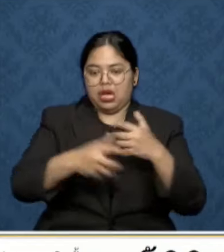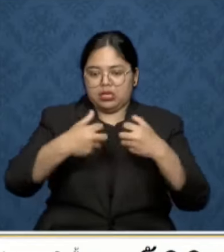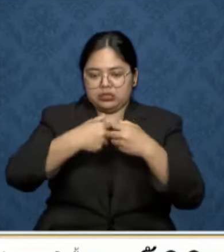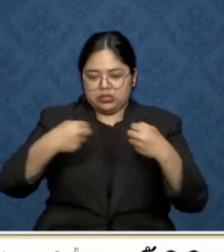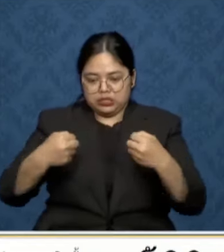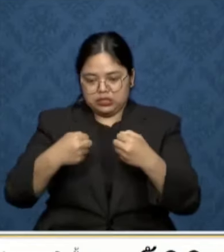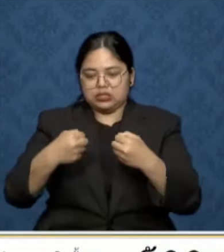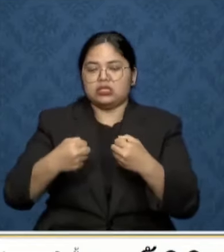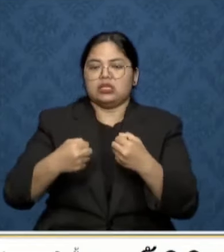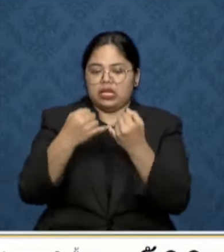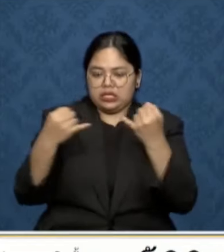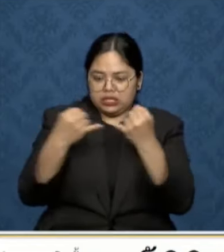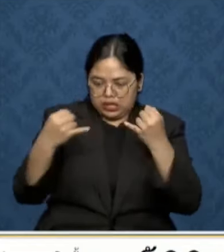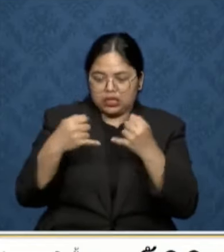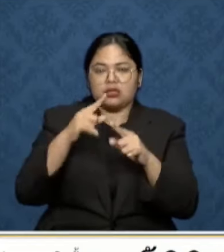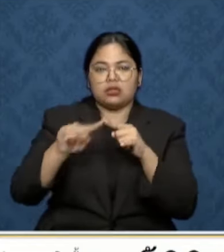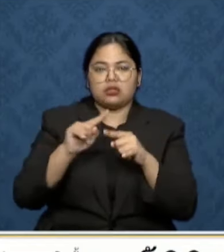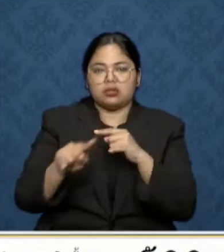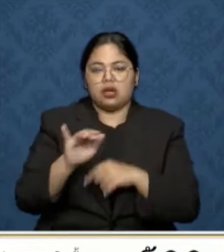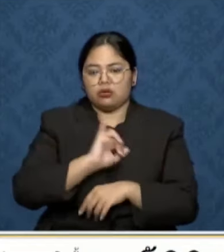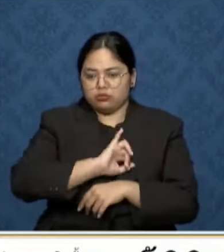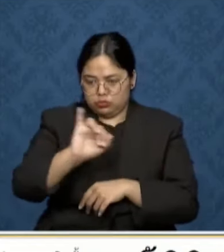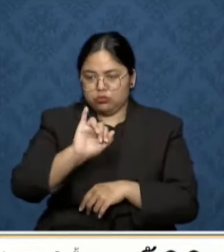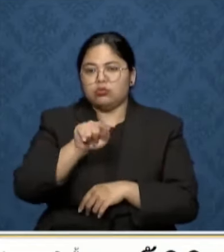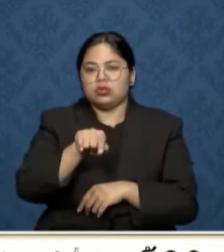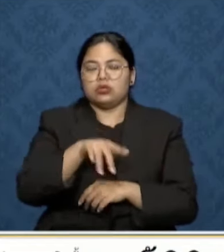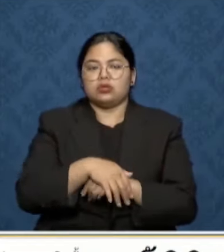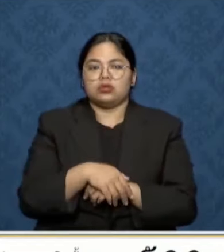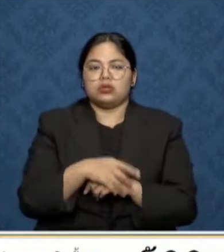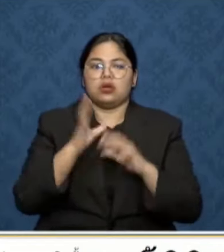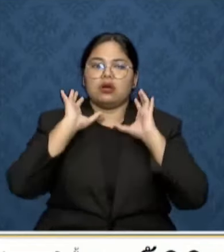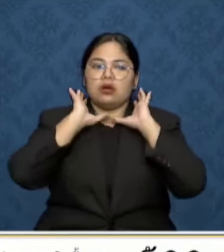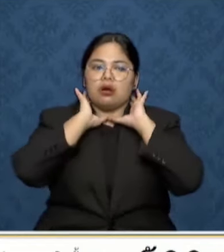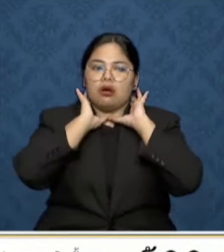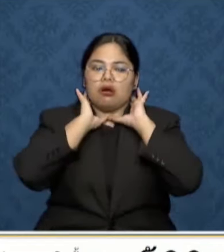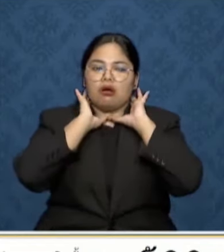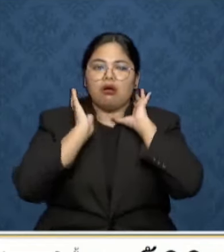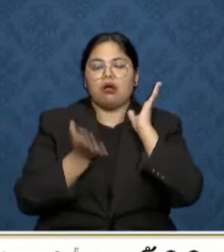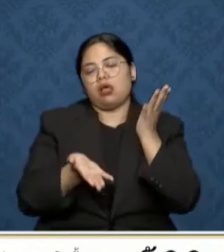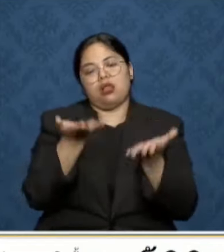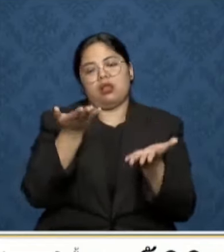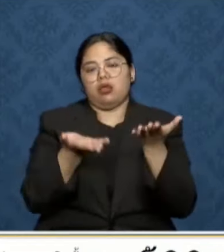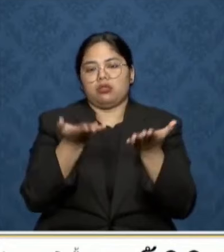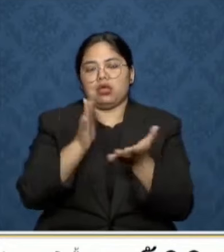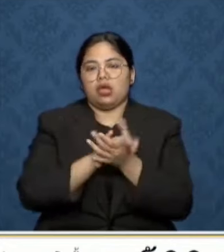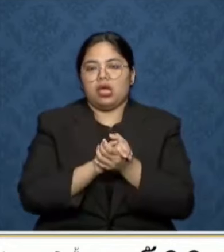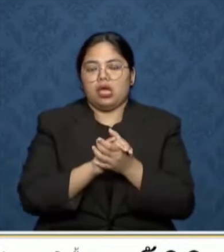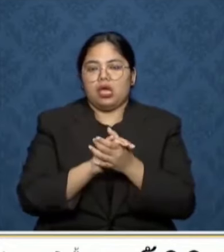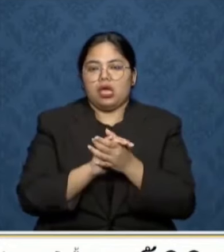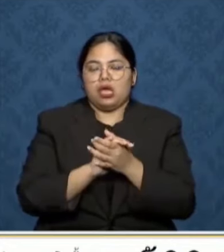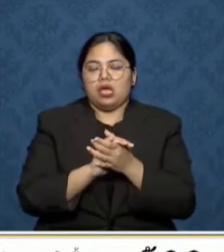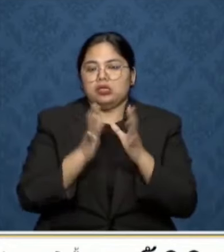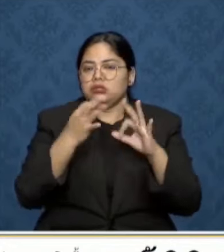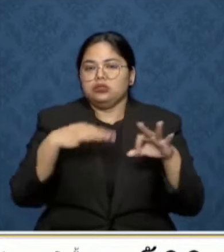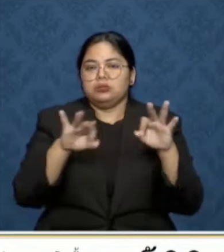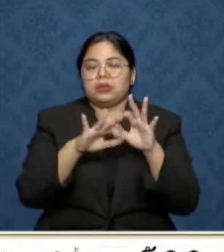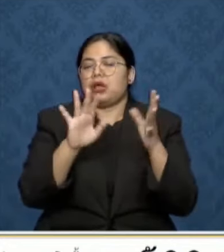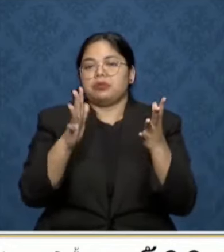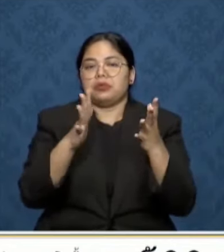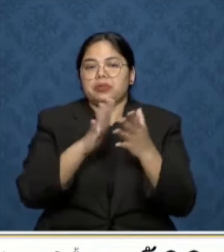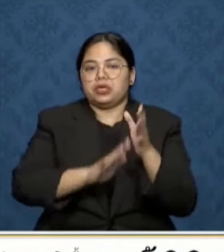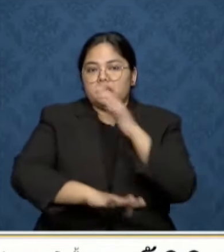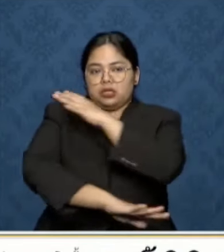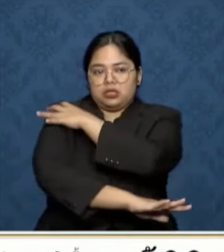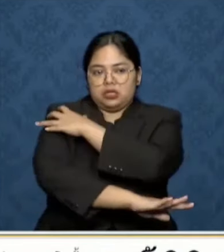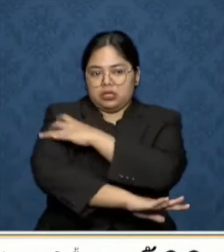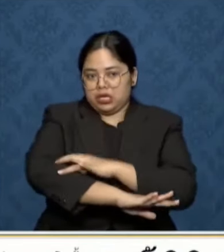ขาดอย่มากเลยนะครับถูกตองเป๊ะแต่ส่นคอจะใ่ไม่ใ่อัี้ whatever ไม่ไดมความจเป็นแต่ถ้าใส่อนนี้แว